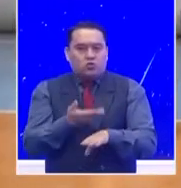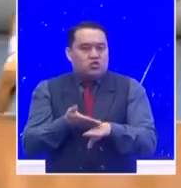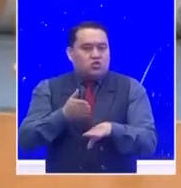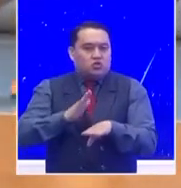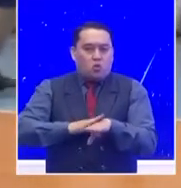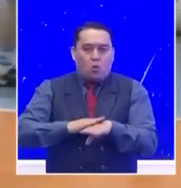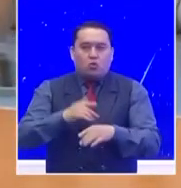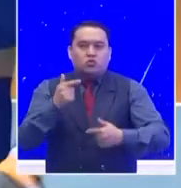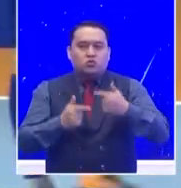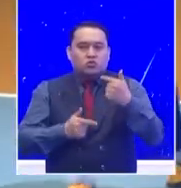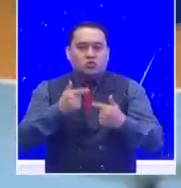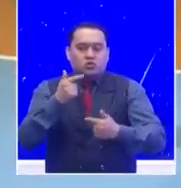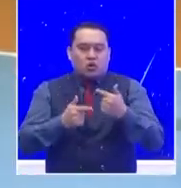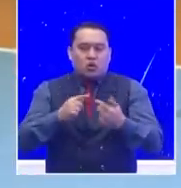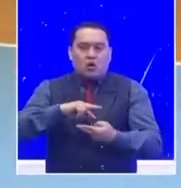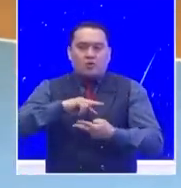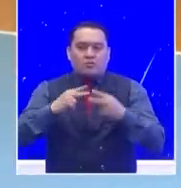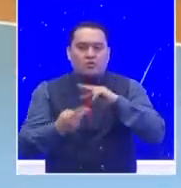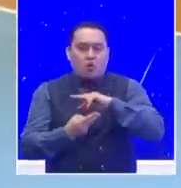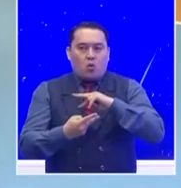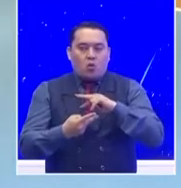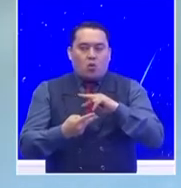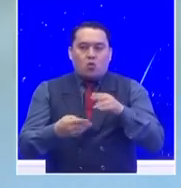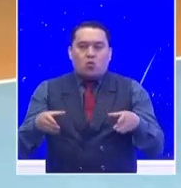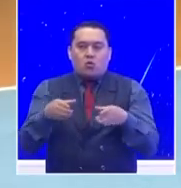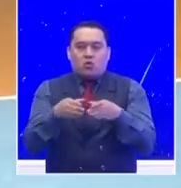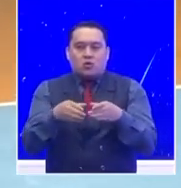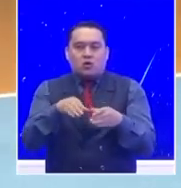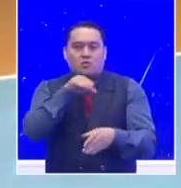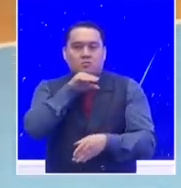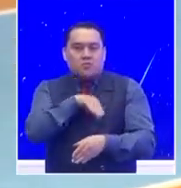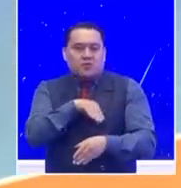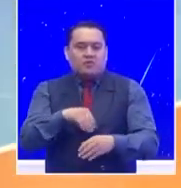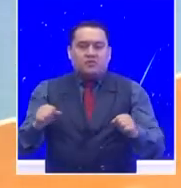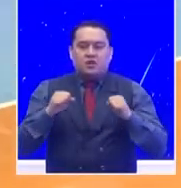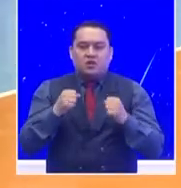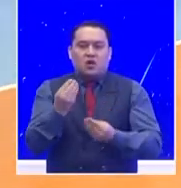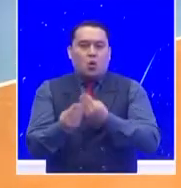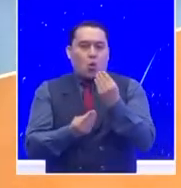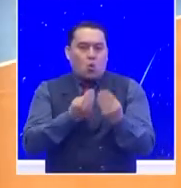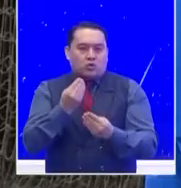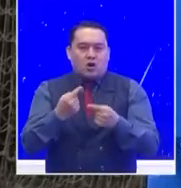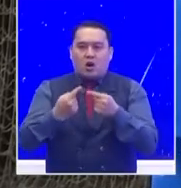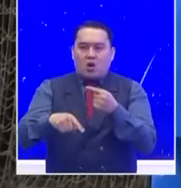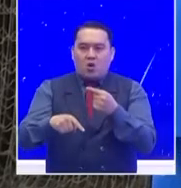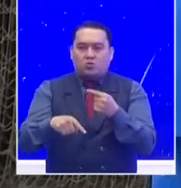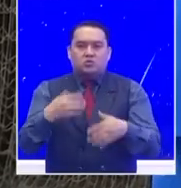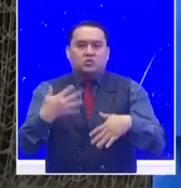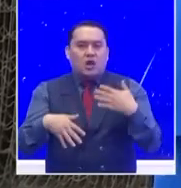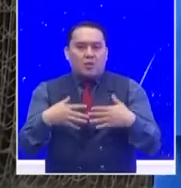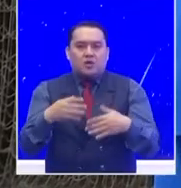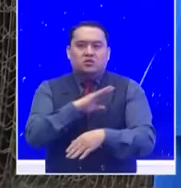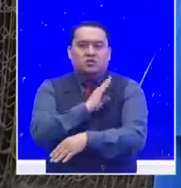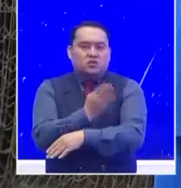тяжело, так как после трансферного окна все команды укомплектованы качественными исполнителями. Выделить кого-либо в текущем